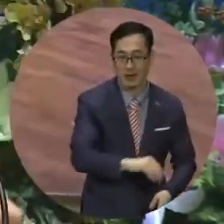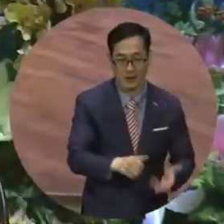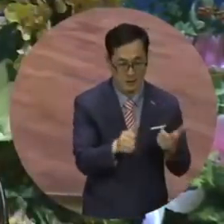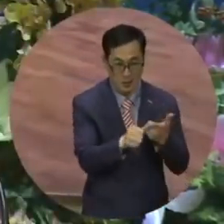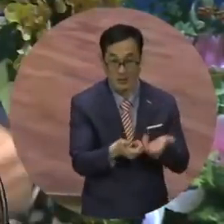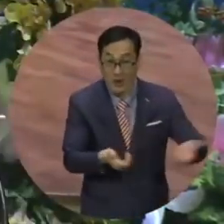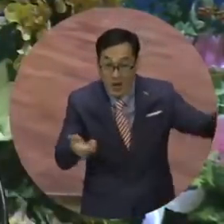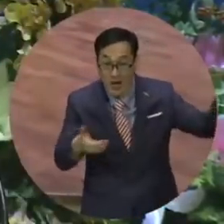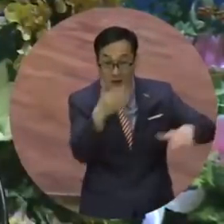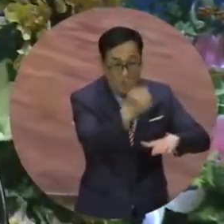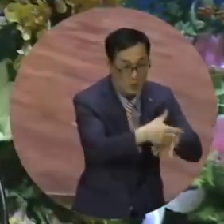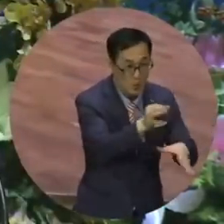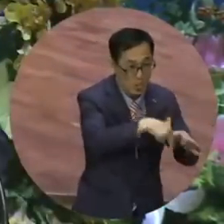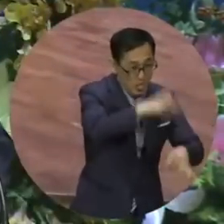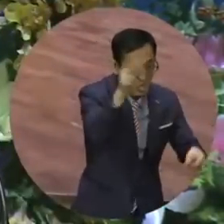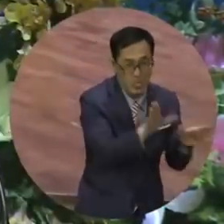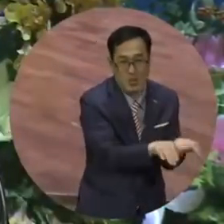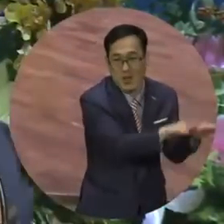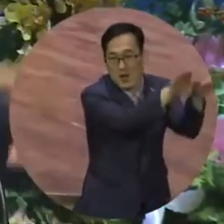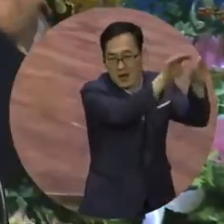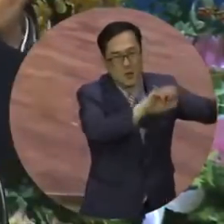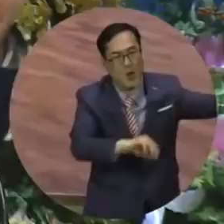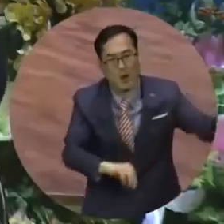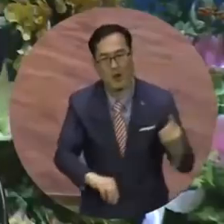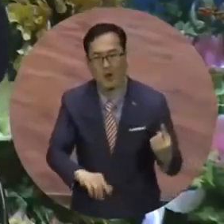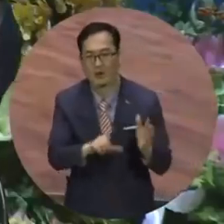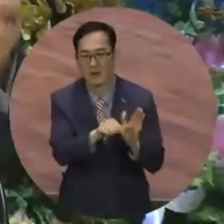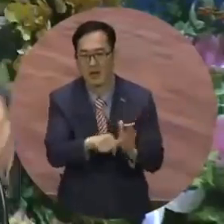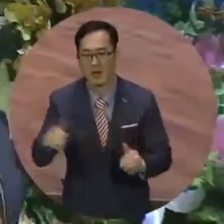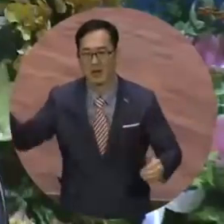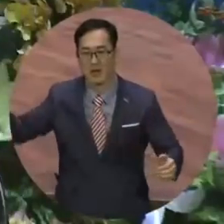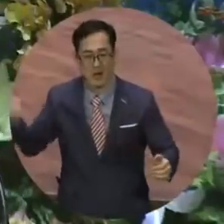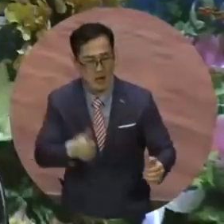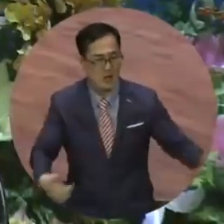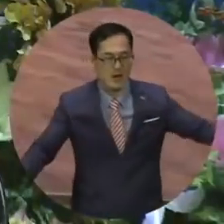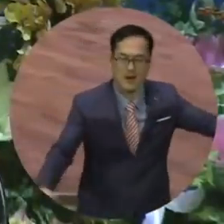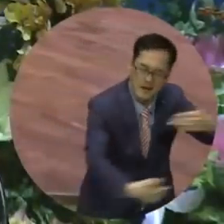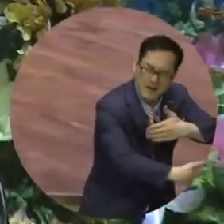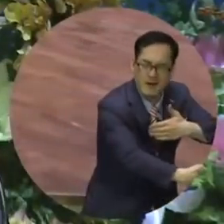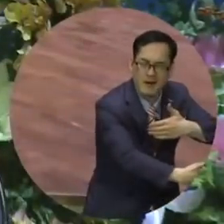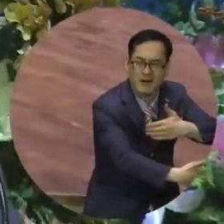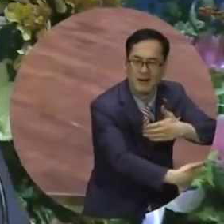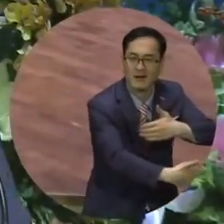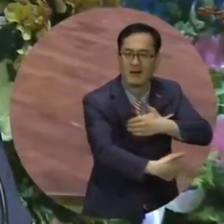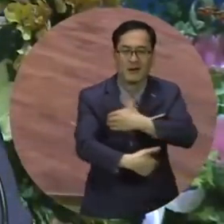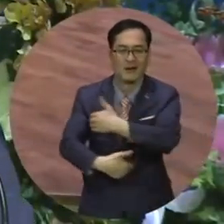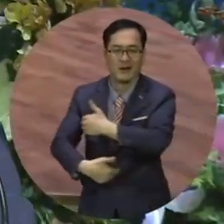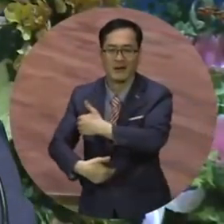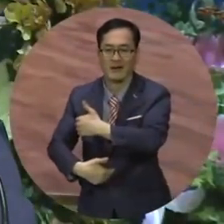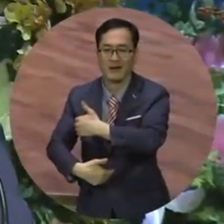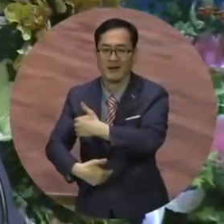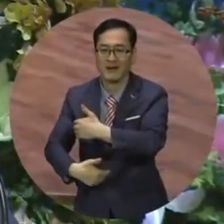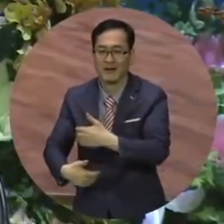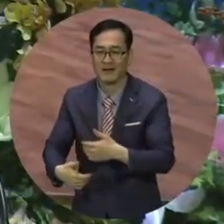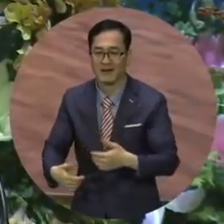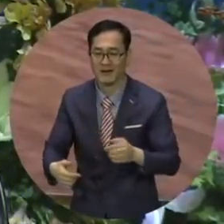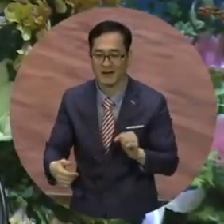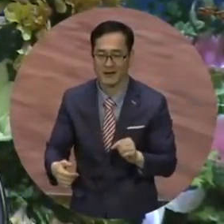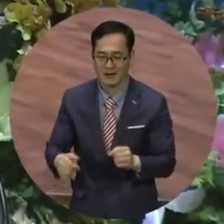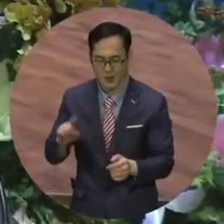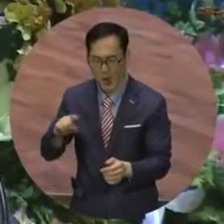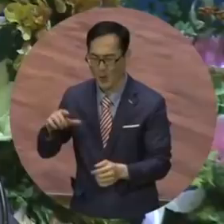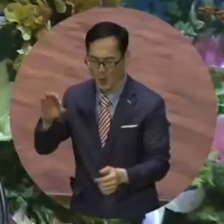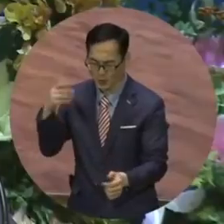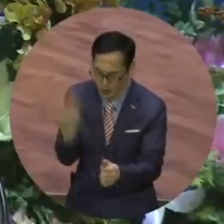맞으면서 목욕시켜가지고 막 까락 치워가지고 재산이 딱 앉혀줬어요. 근데 큰 아들은 불평 운명하면서 아버지